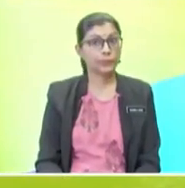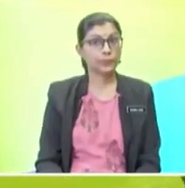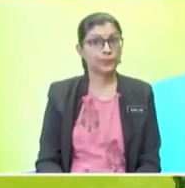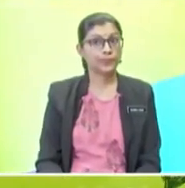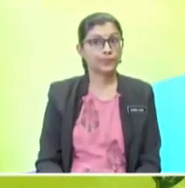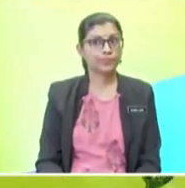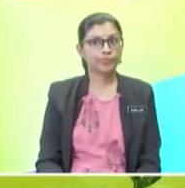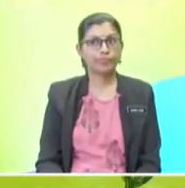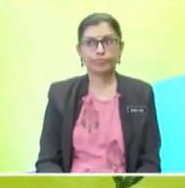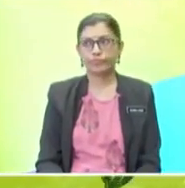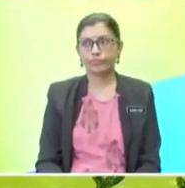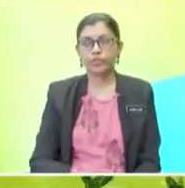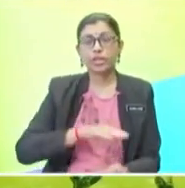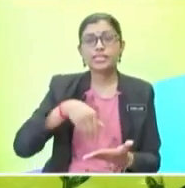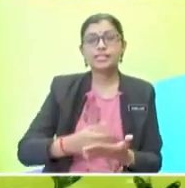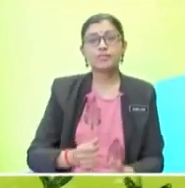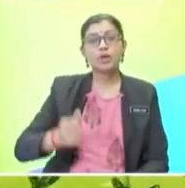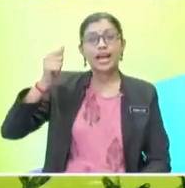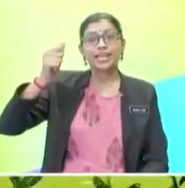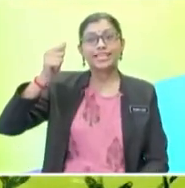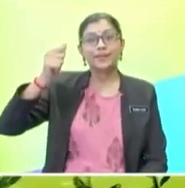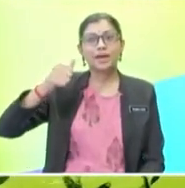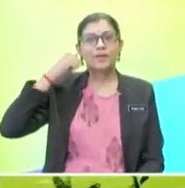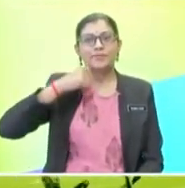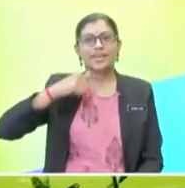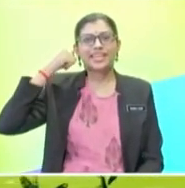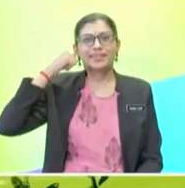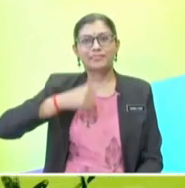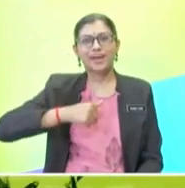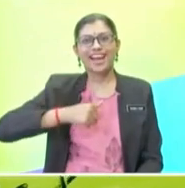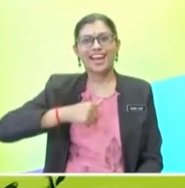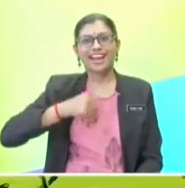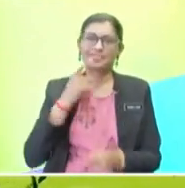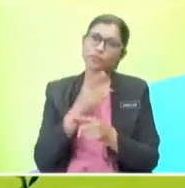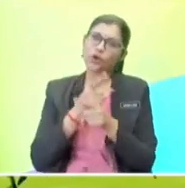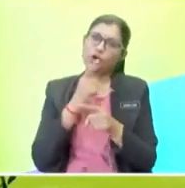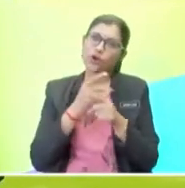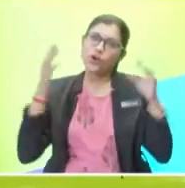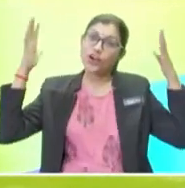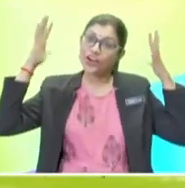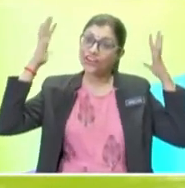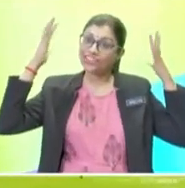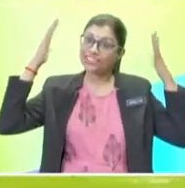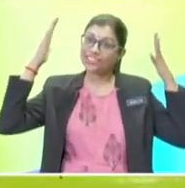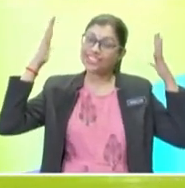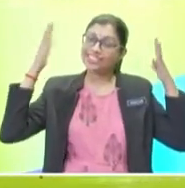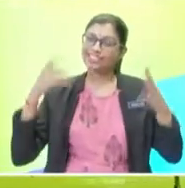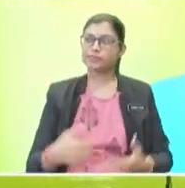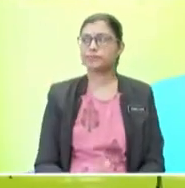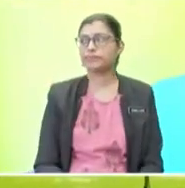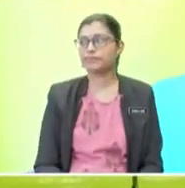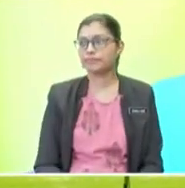kita tengok mereka. Kesemuanya mengangkat gambar anak perempuan. Ria pun anak perempuan juga. Betul, tepuk tangan. Kita